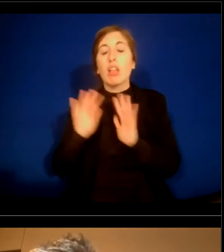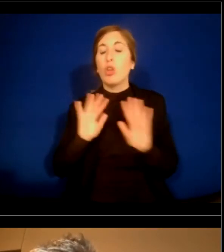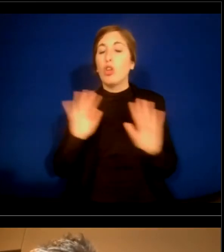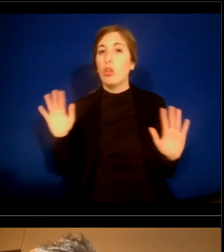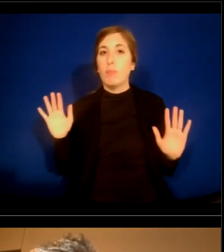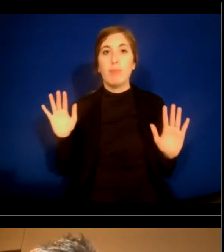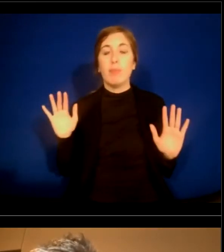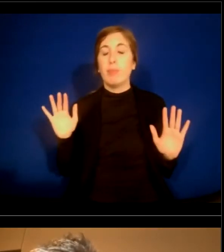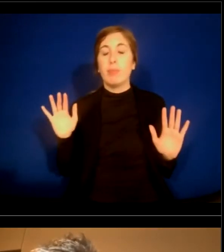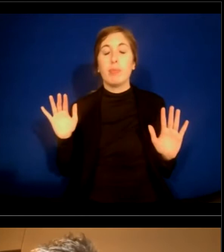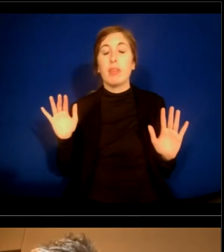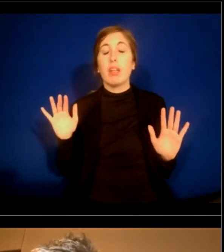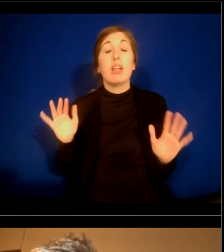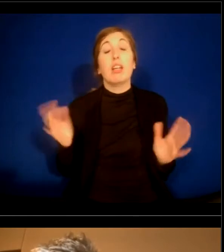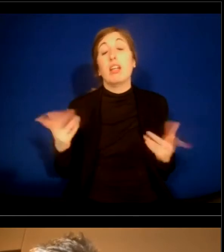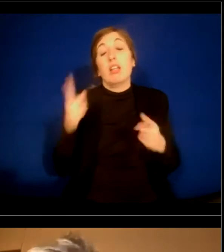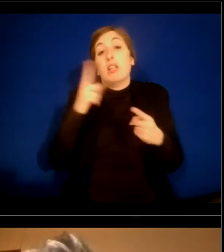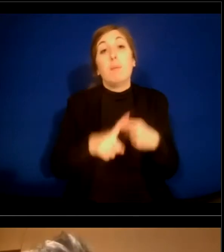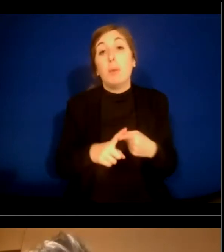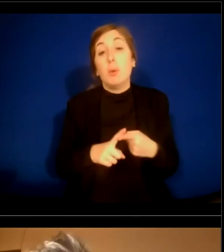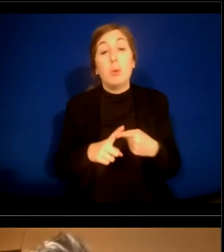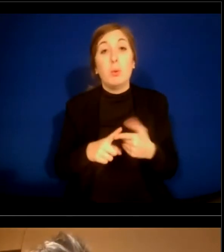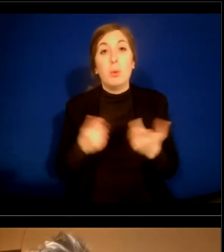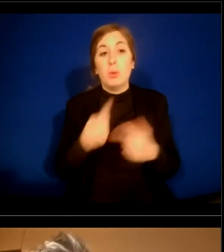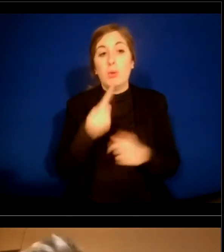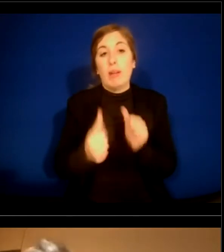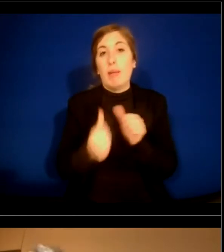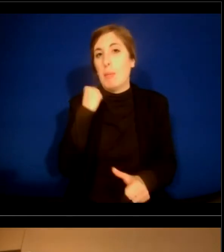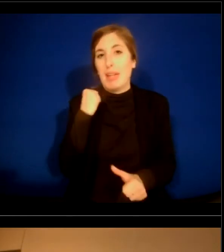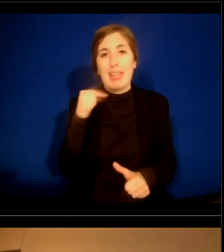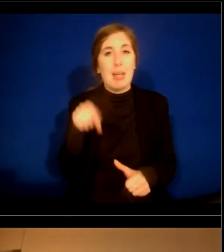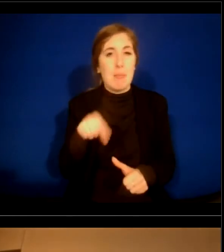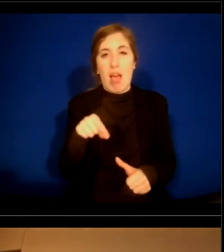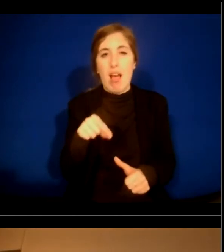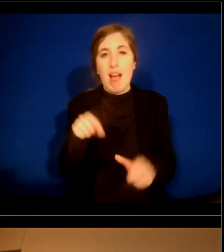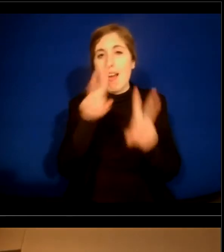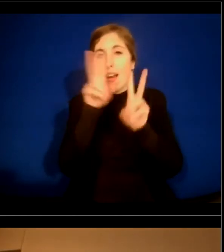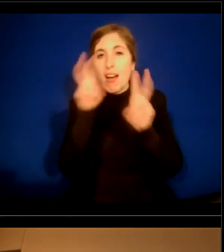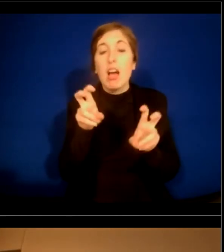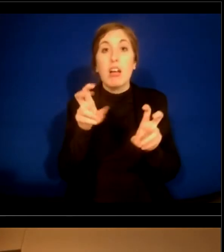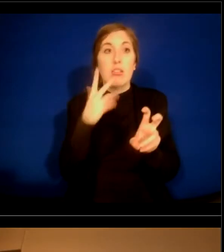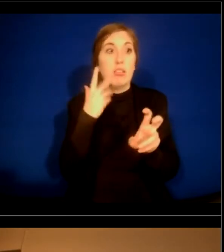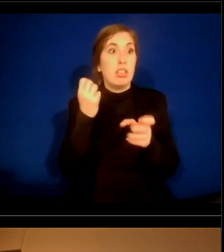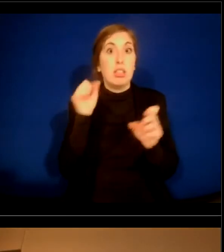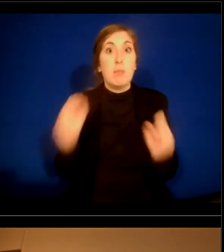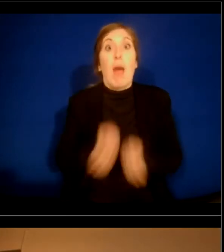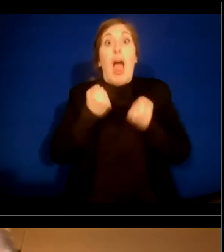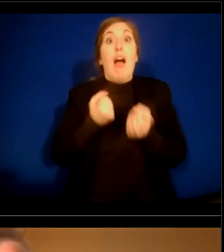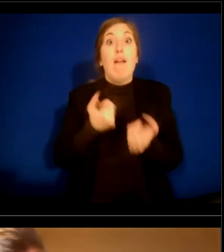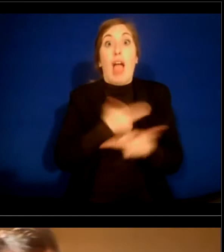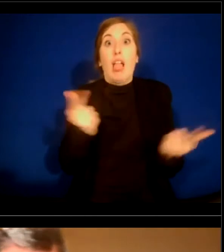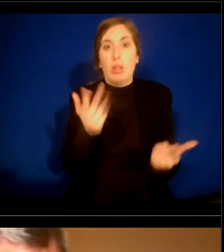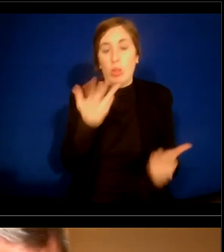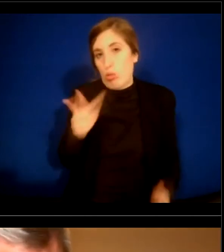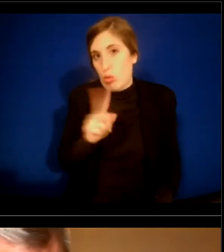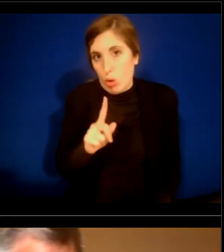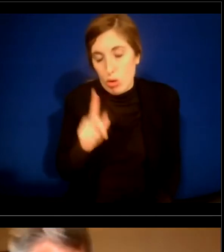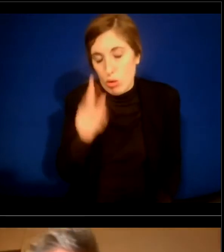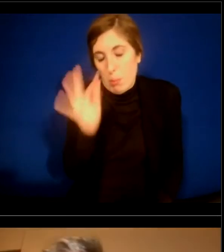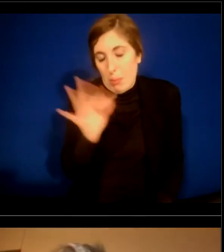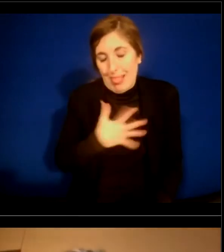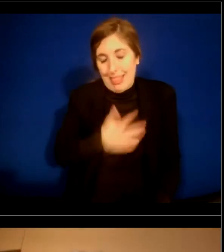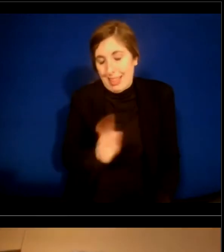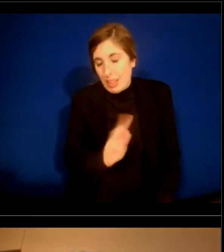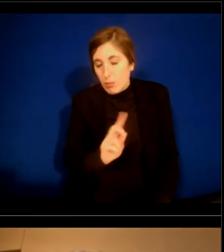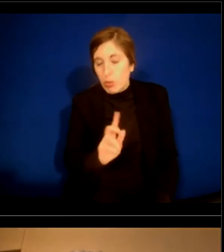c'è tutto quel che si diceva prima, quindi senza dover spaventare nessuno, perché non è questa l'intenzione, però stiamo ragionando